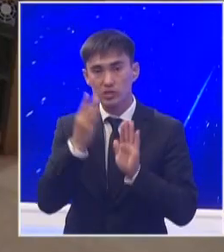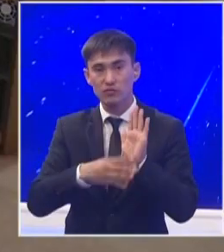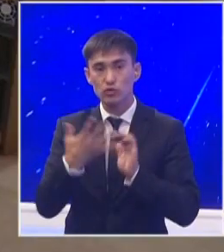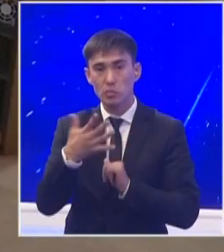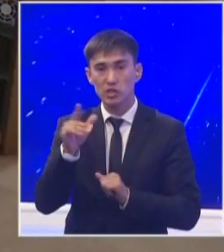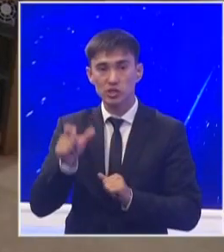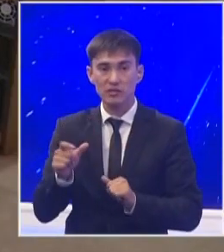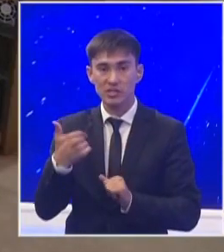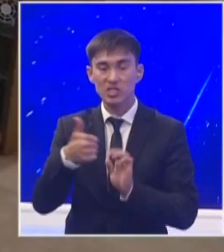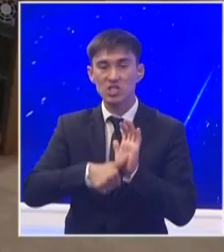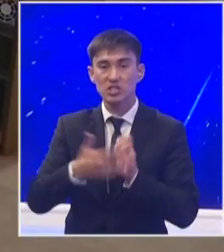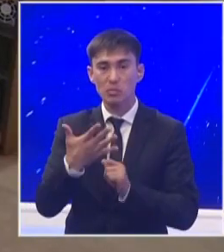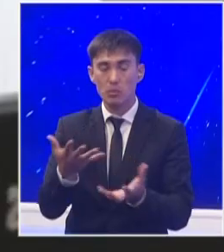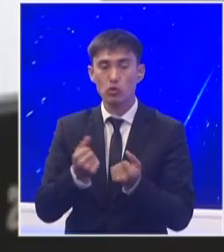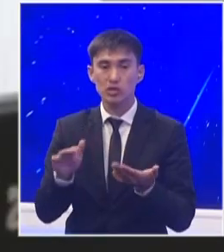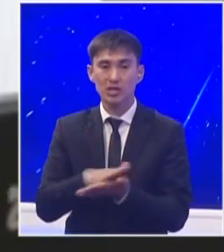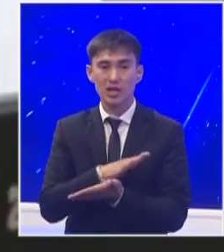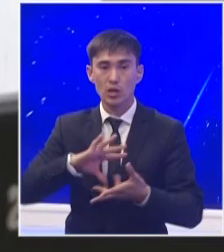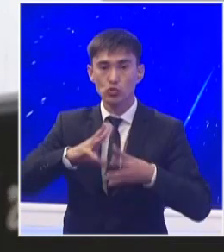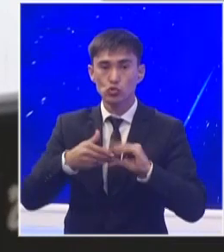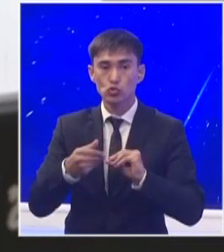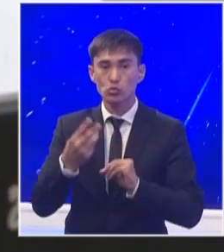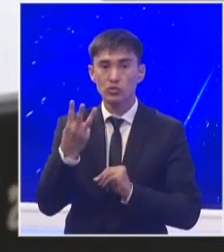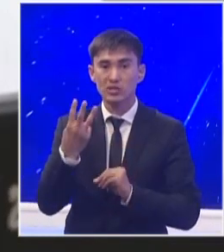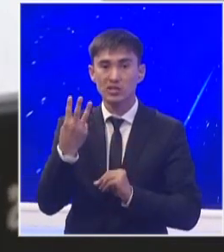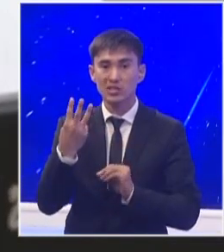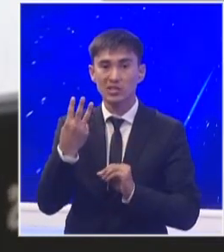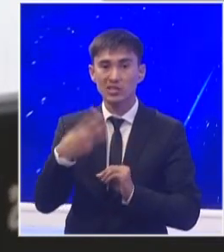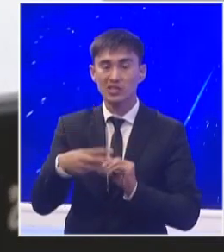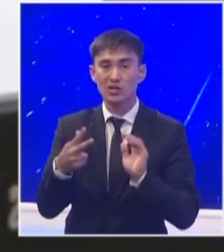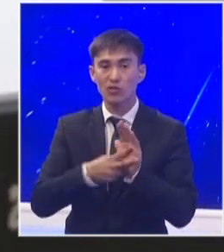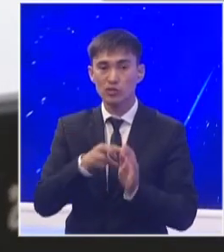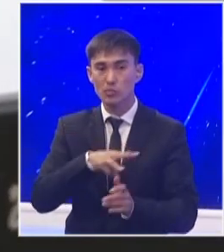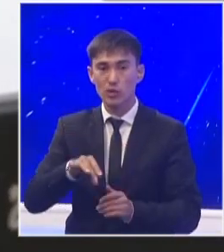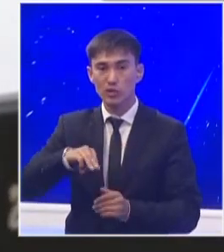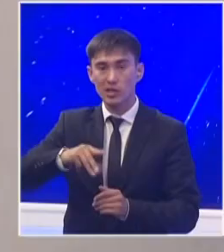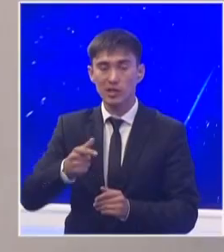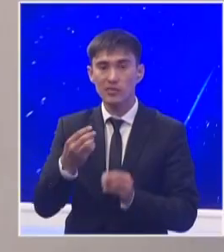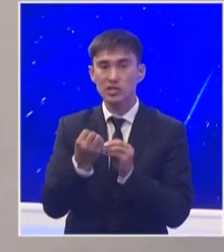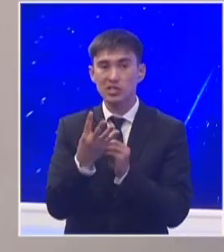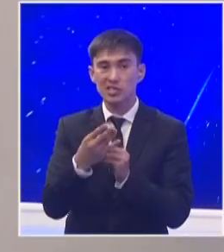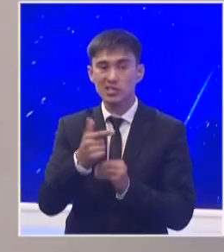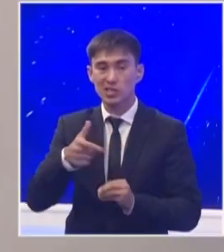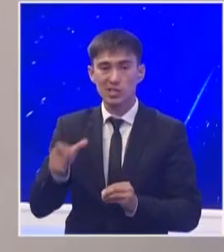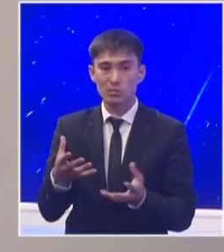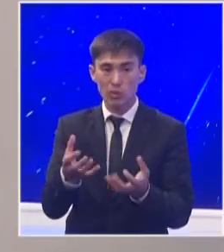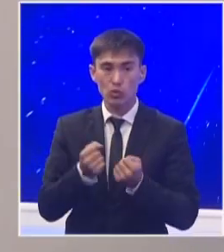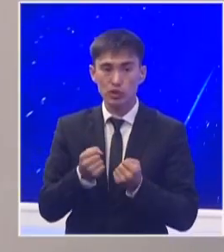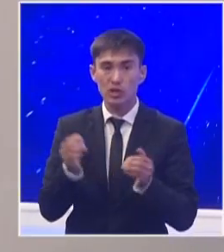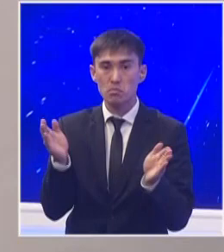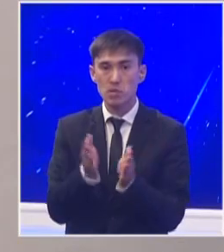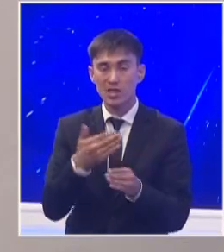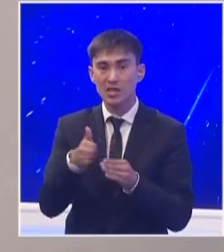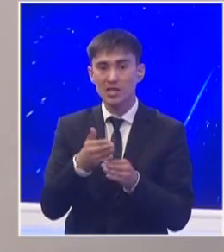Из них 65 получили гранты на сумму около 38 миллионов тенге. Еще 14 граждан получили